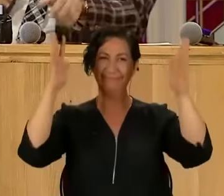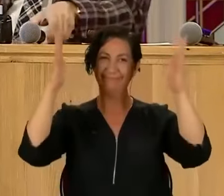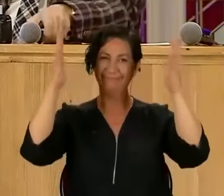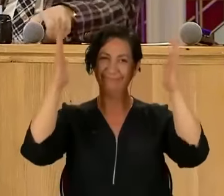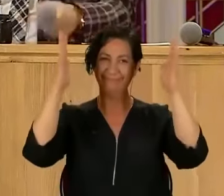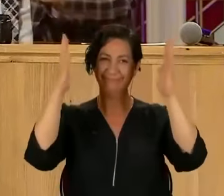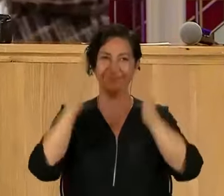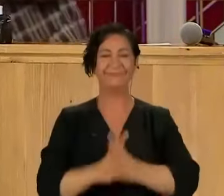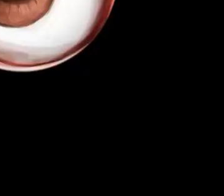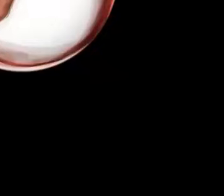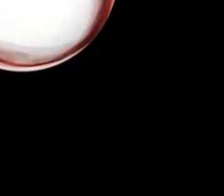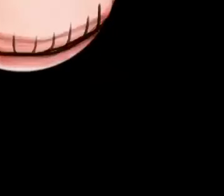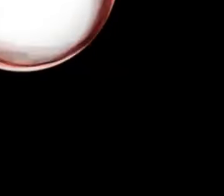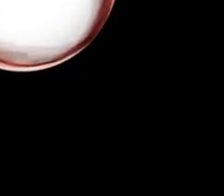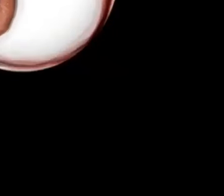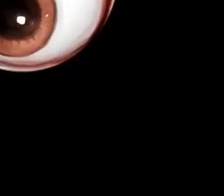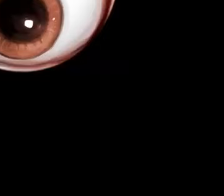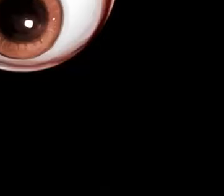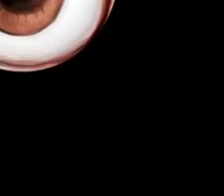Ya, teşekkür ederim.